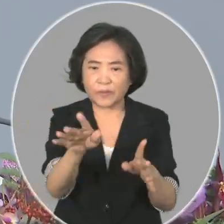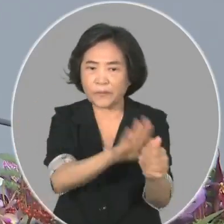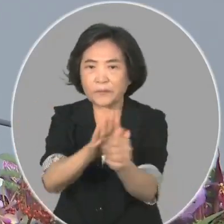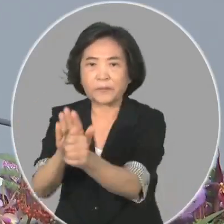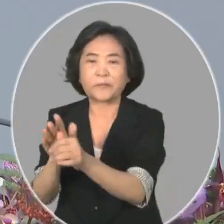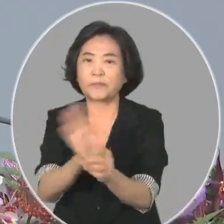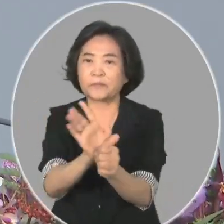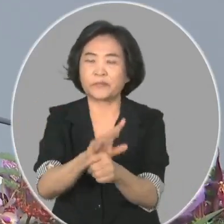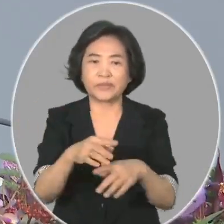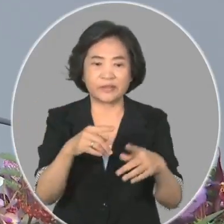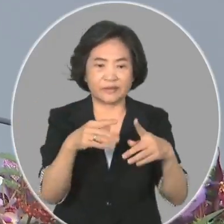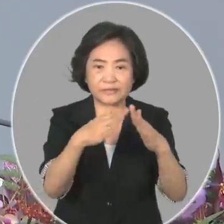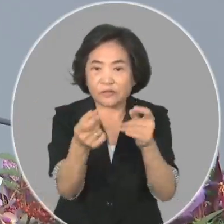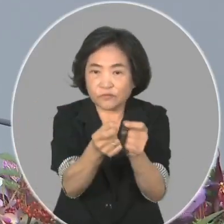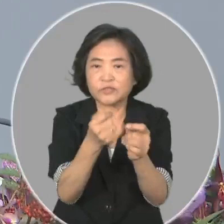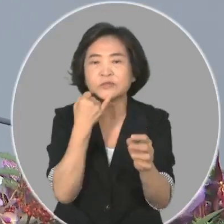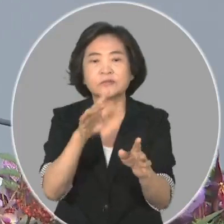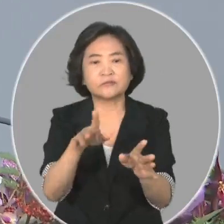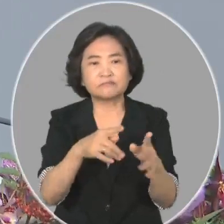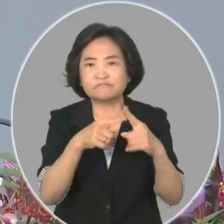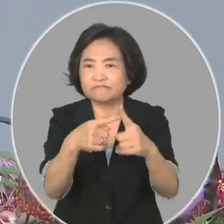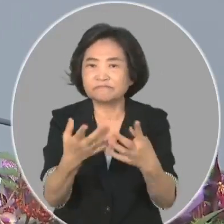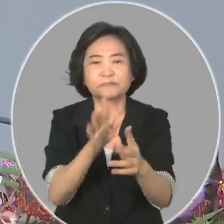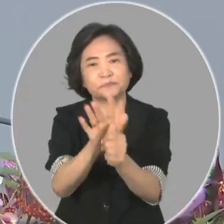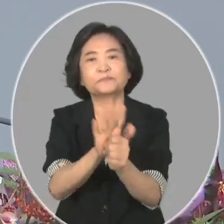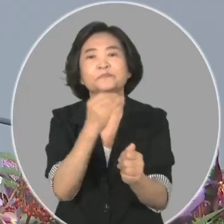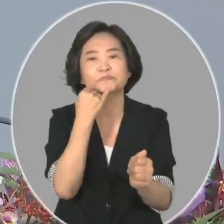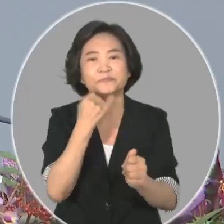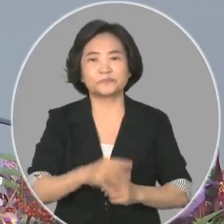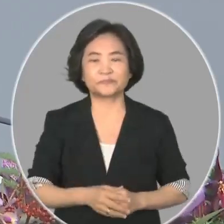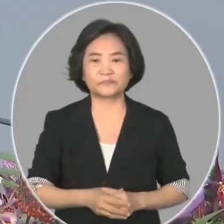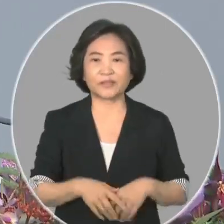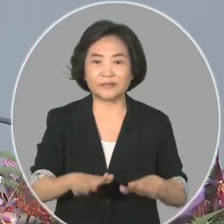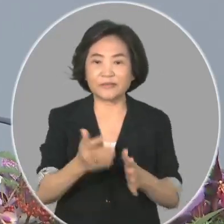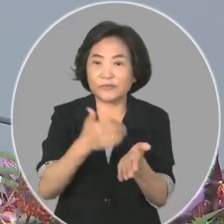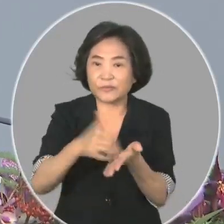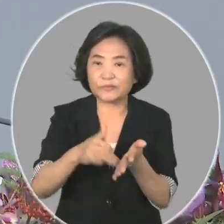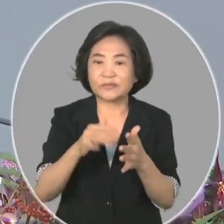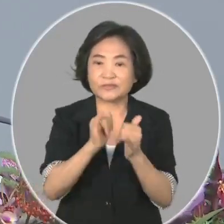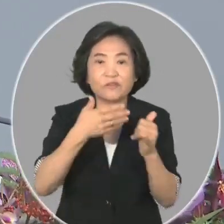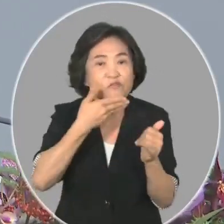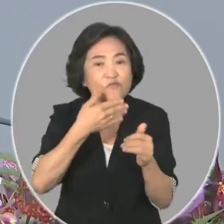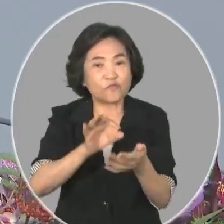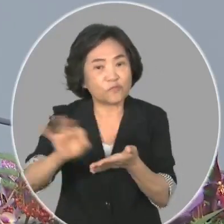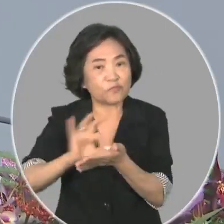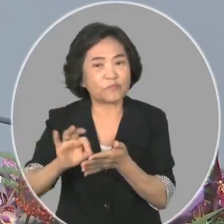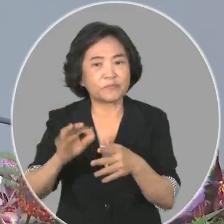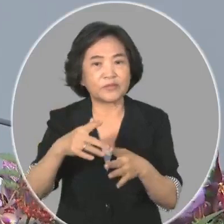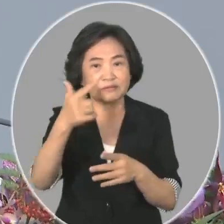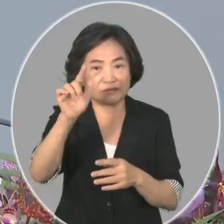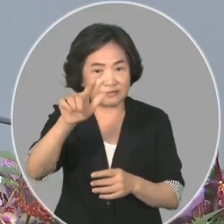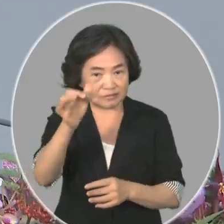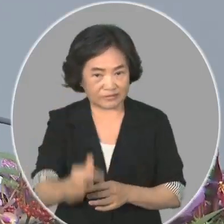众可以就近寻求协助。今年度总预算的社福支出超过